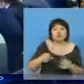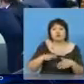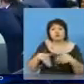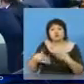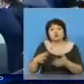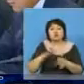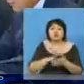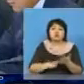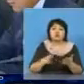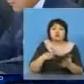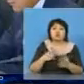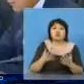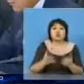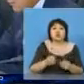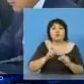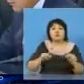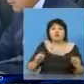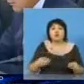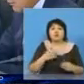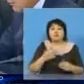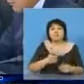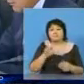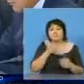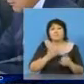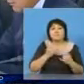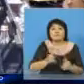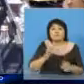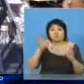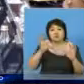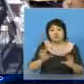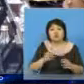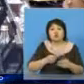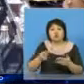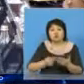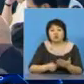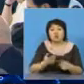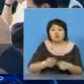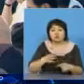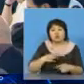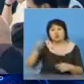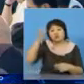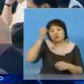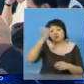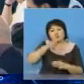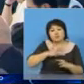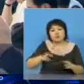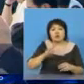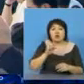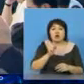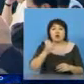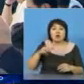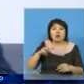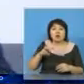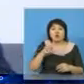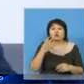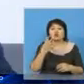мен өтініштер қабылданған мұғалімдер мәртебесі туралы заңға президент қол қойды. Білім және ғылым министрі Асхат Аймағамбетов